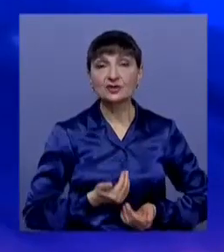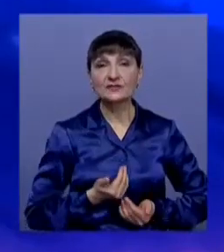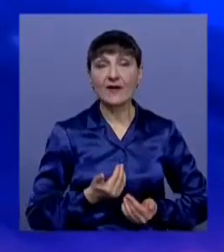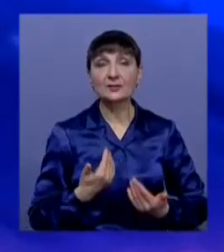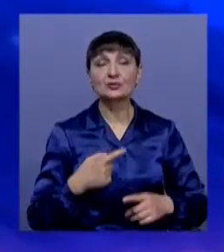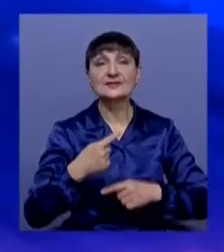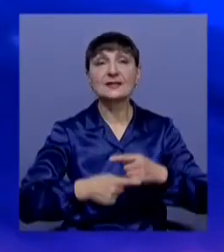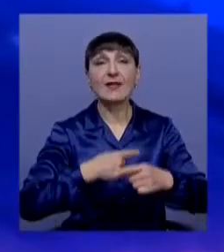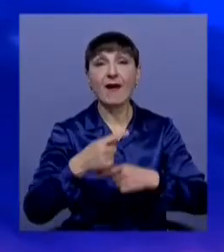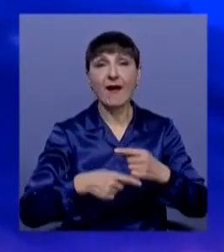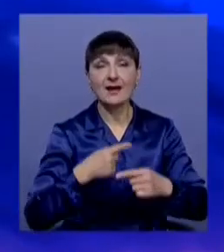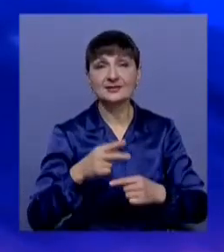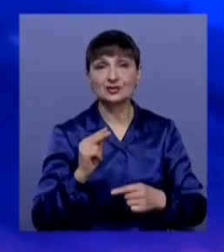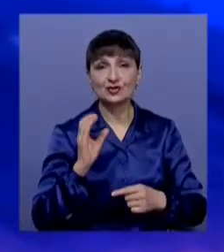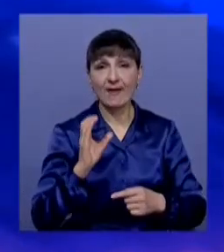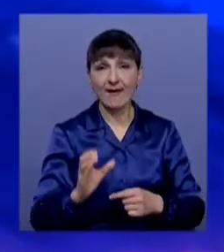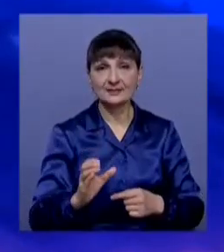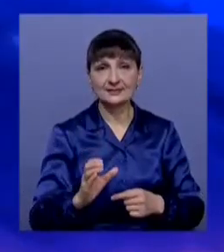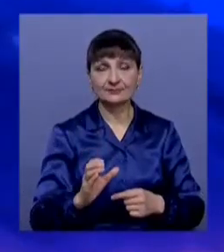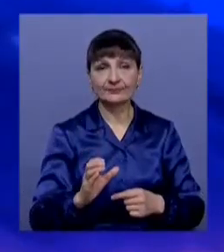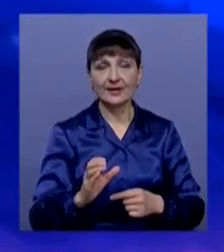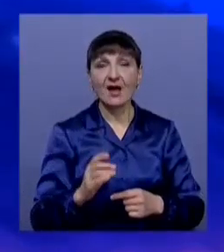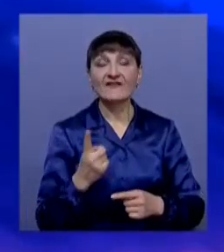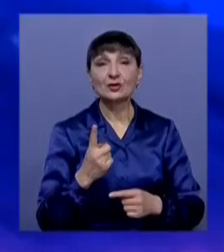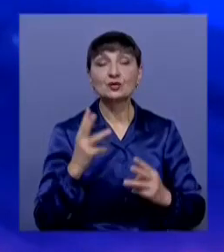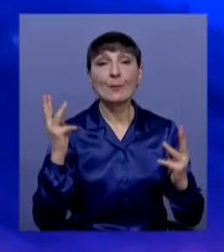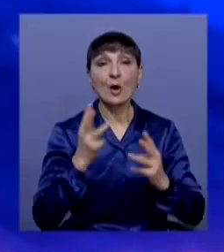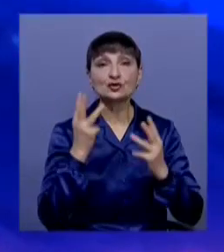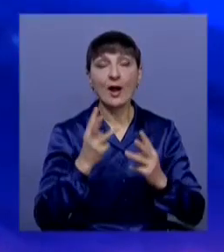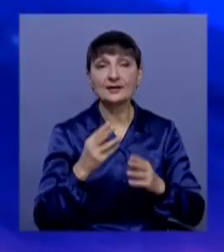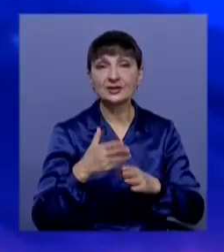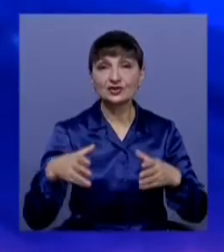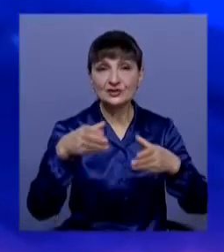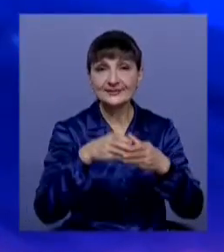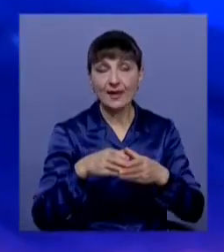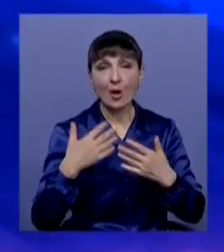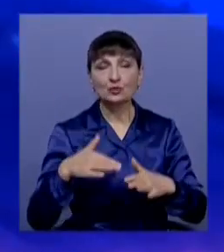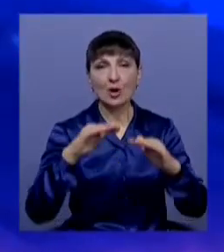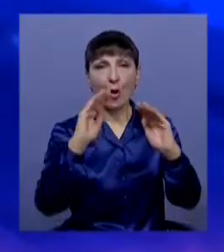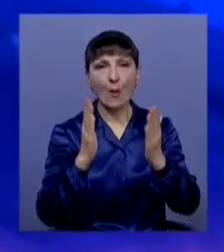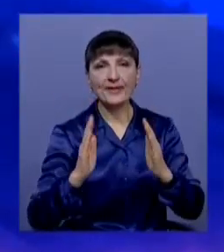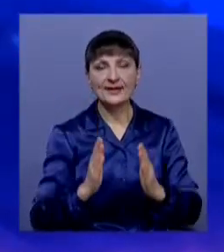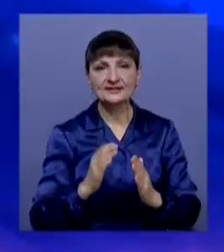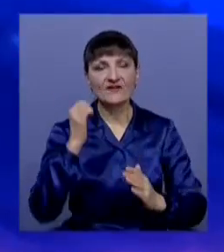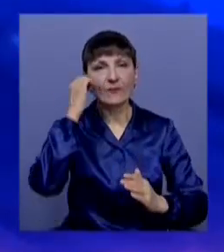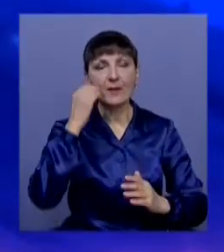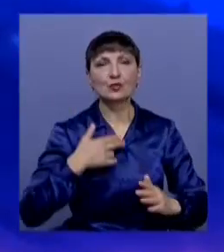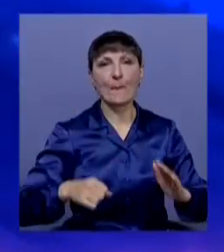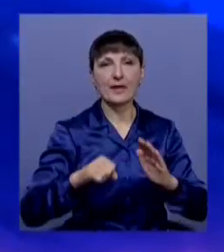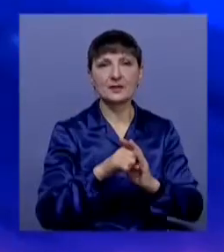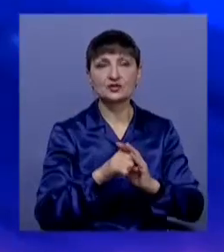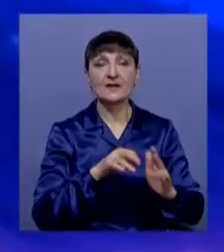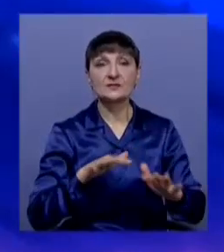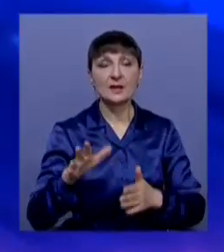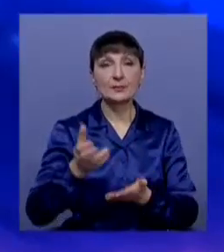целые династии борцов со стихийными бедствиями. В одной из пожарных частей мегаполиса установлен обелиск памяти погибших героев. В церемонии